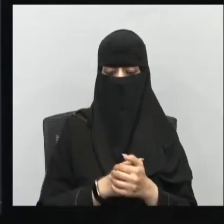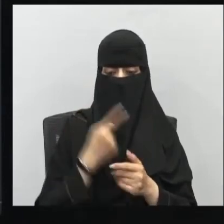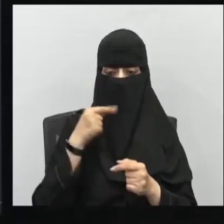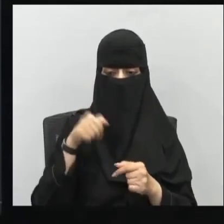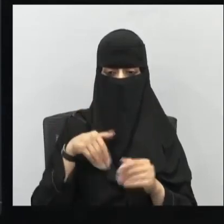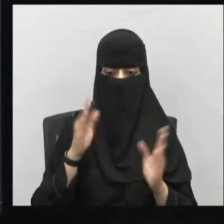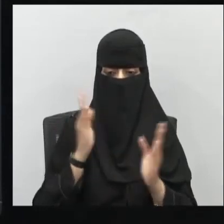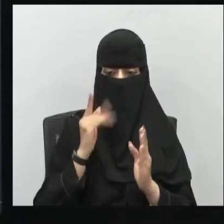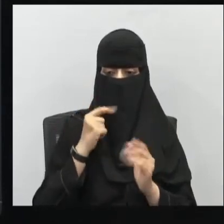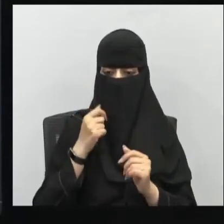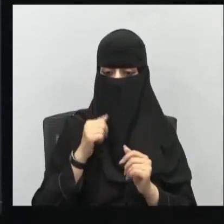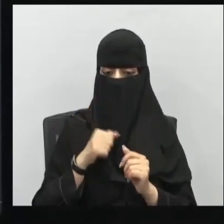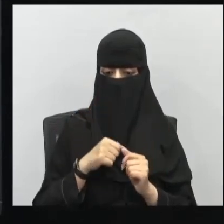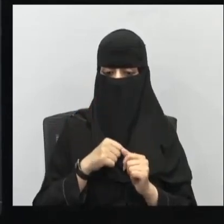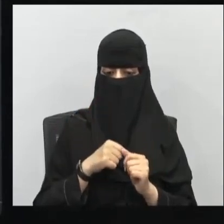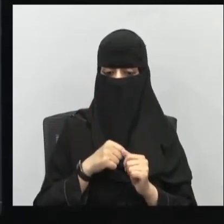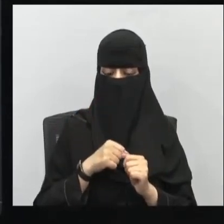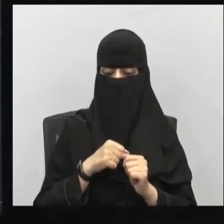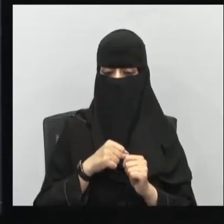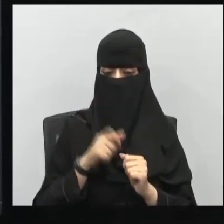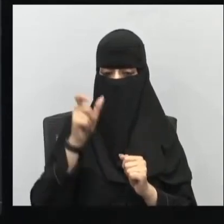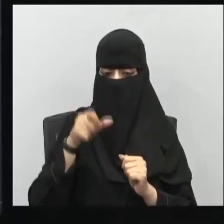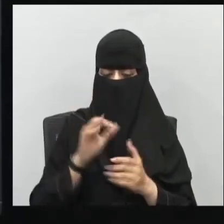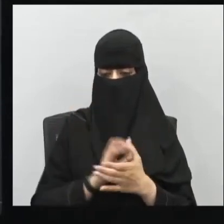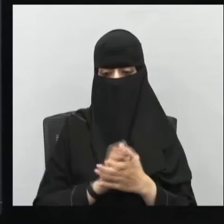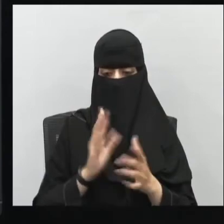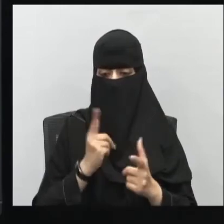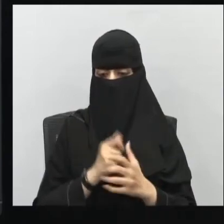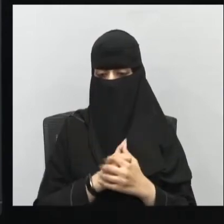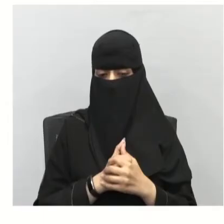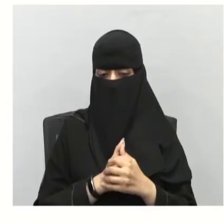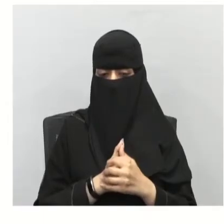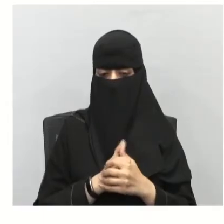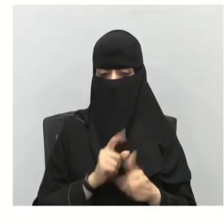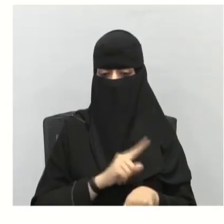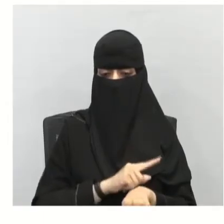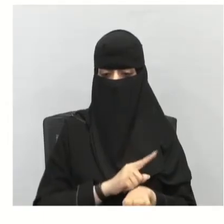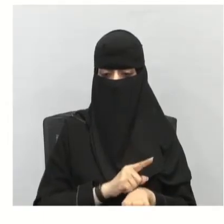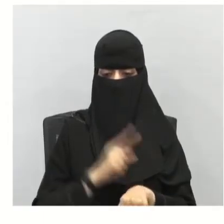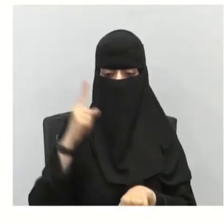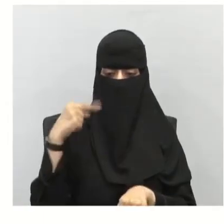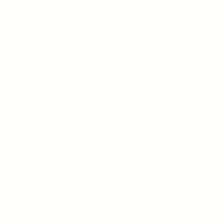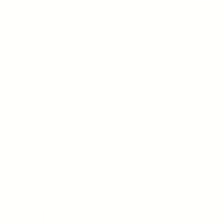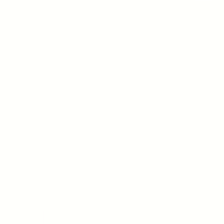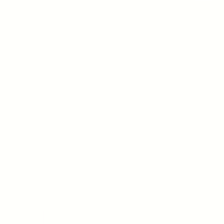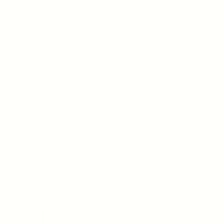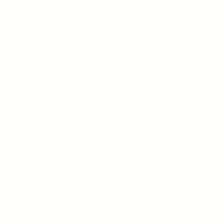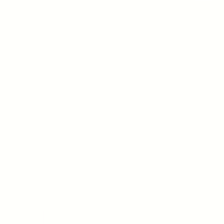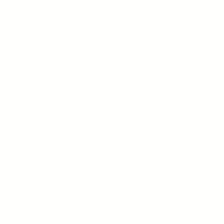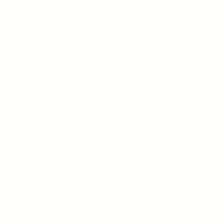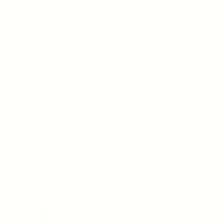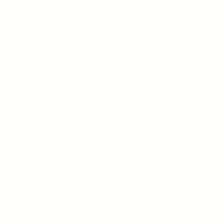موقف آثرت فيه أحد أصدقائي. هيا صغاري، دقيقة واحدة للتفكير.